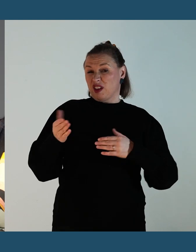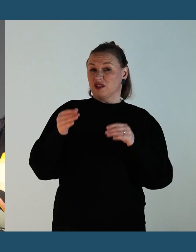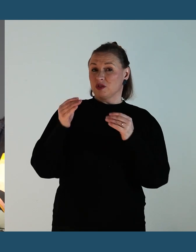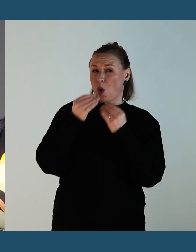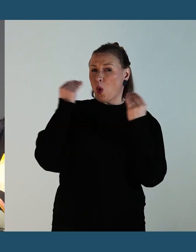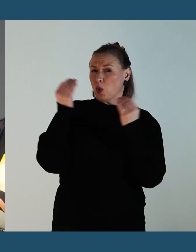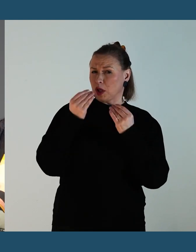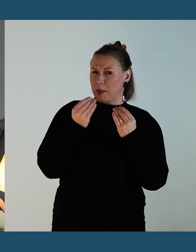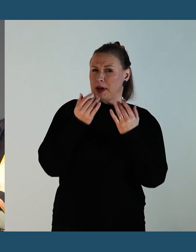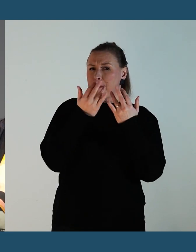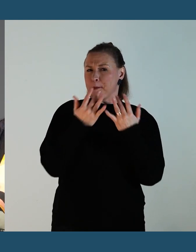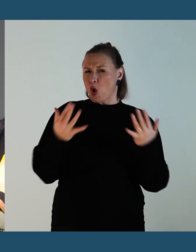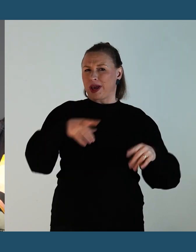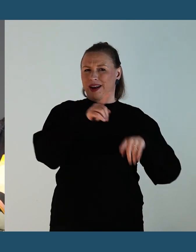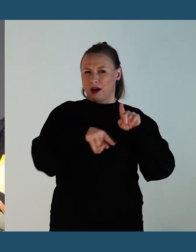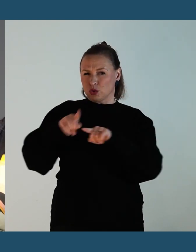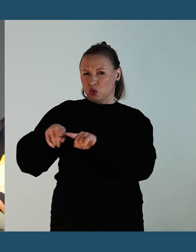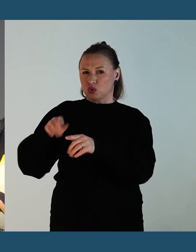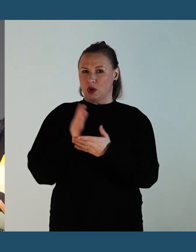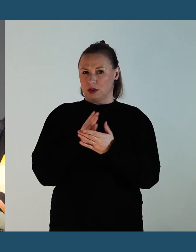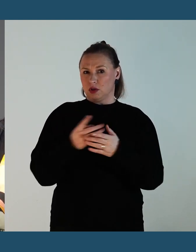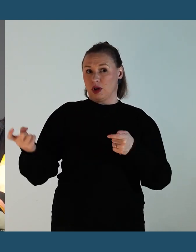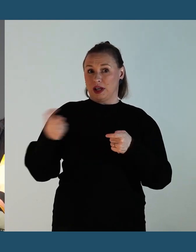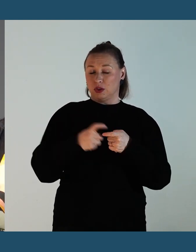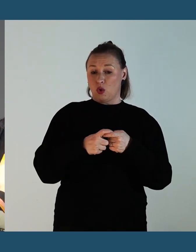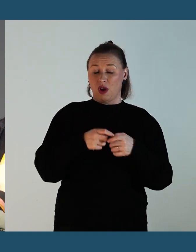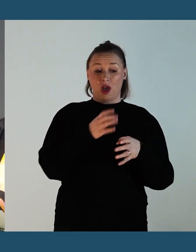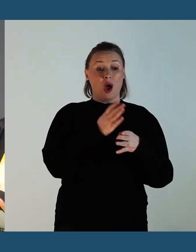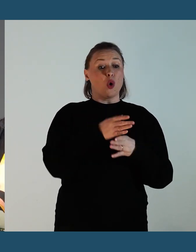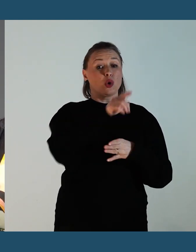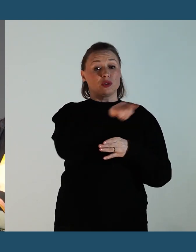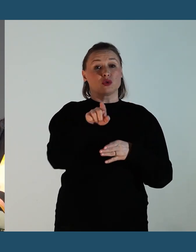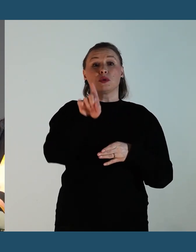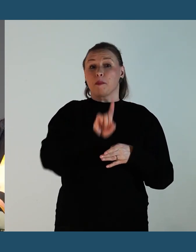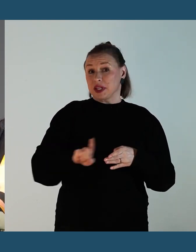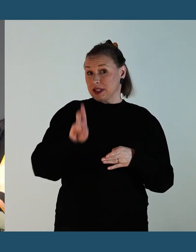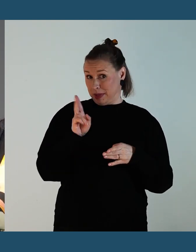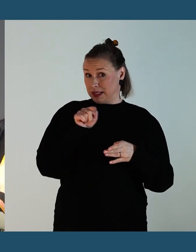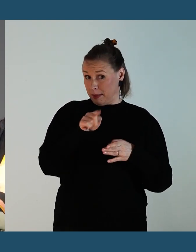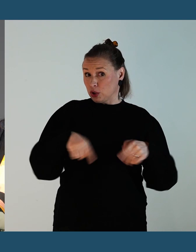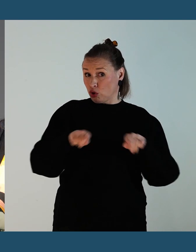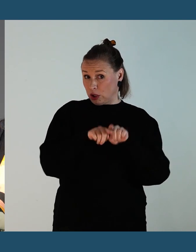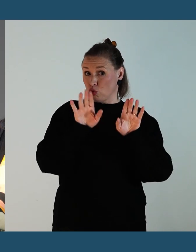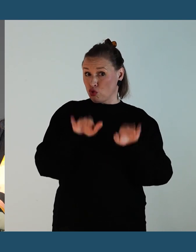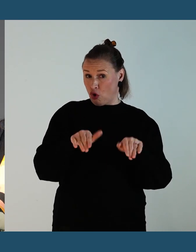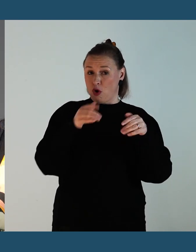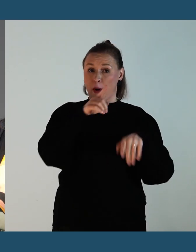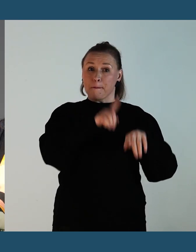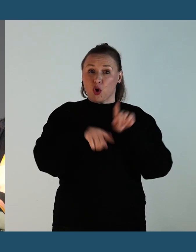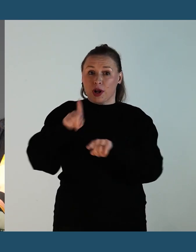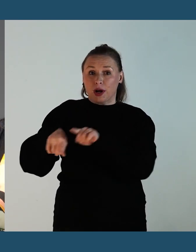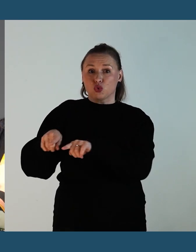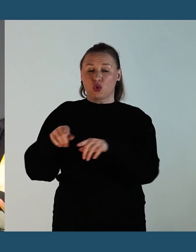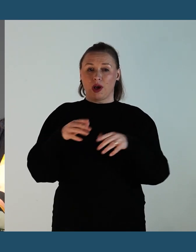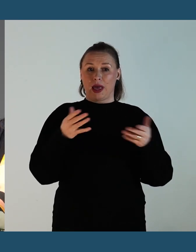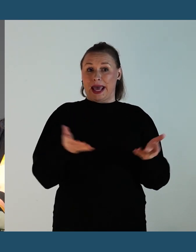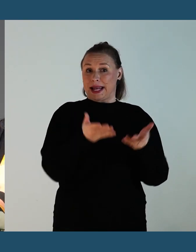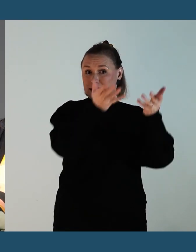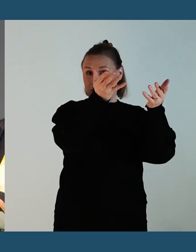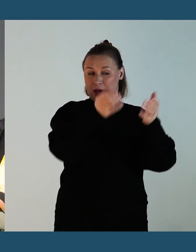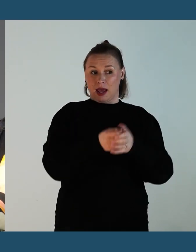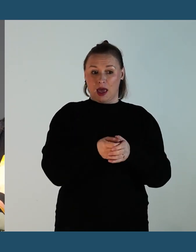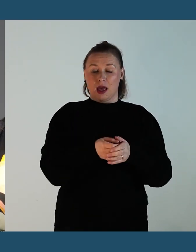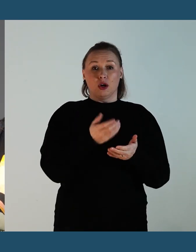niissä yrityksissä tänään, jossa aktiivisesti ja määrätietoisesti tehdään moninaisuuden edistämistä, koska he nimenomaan